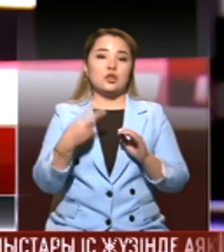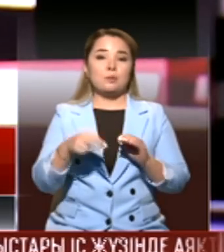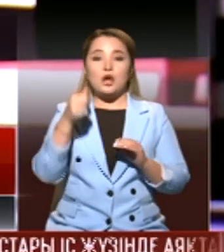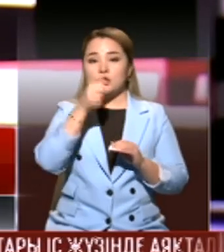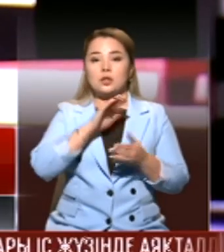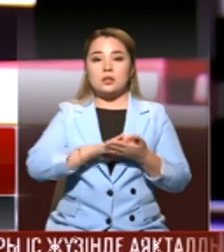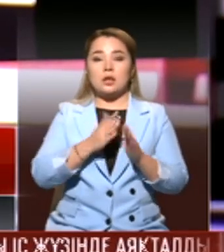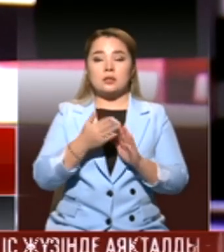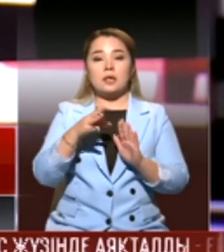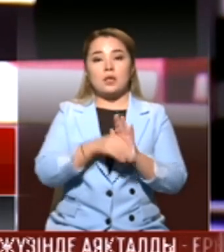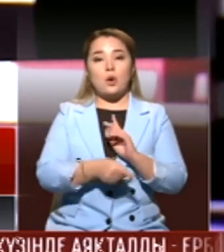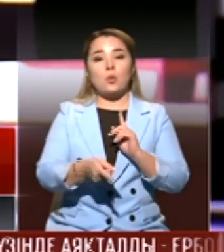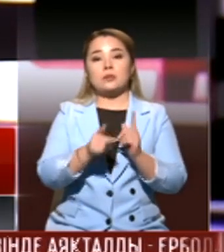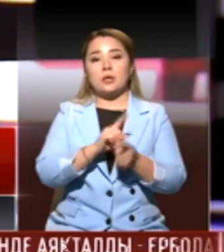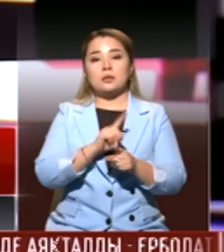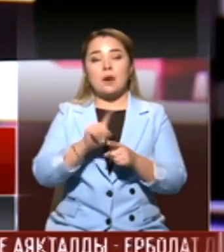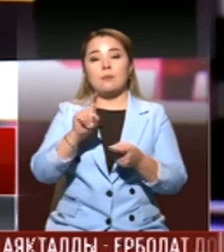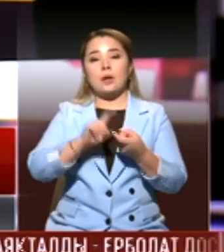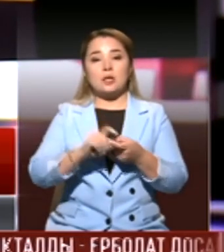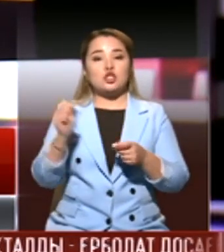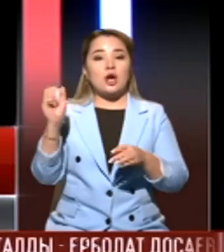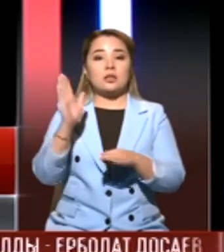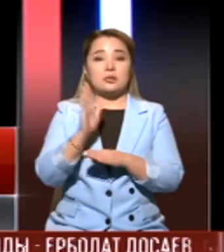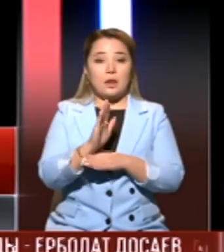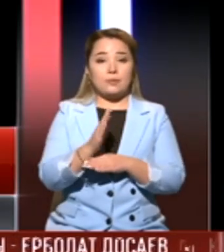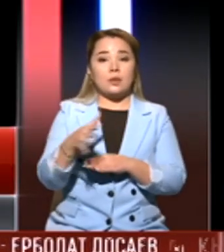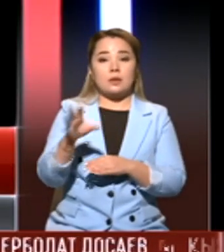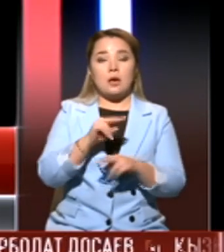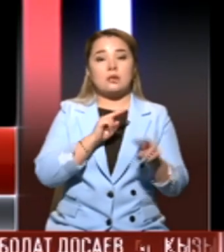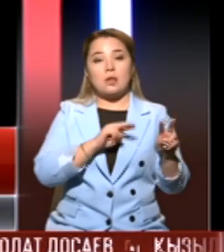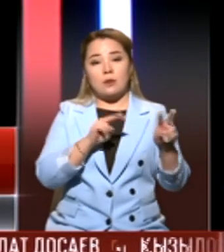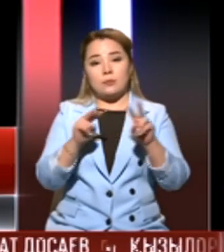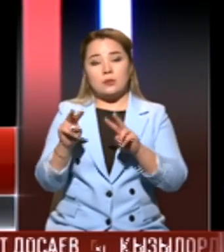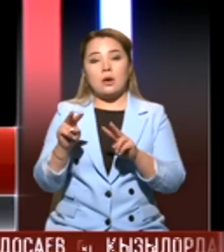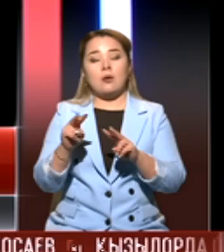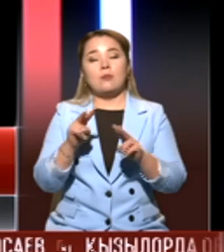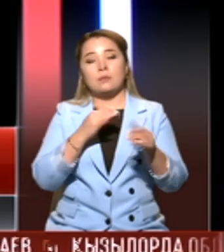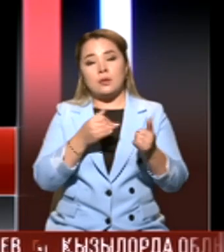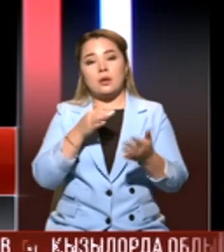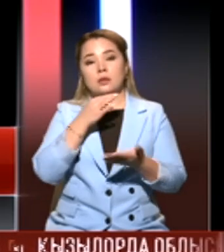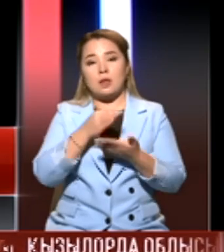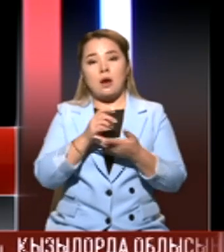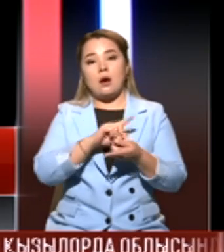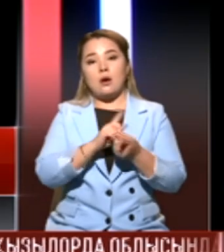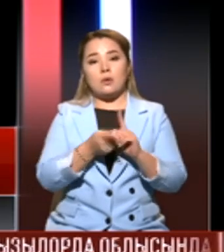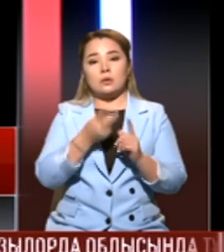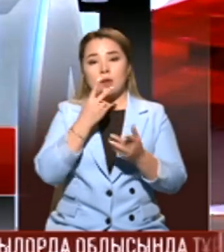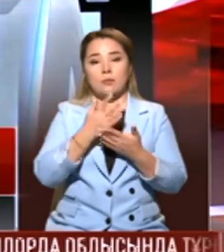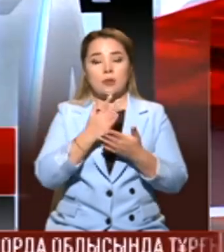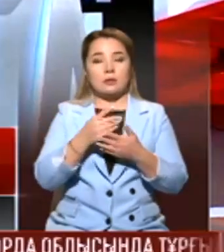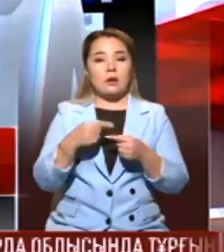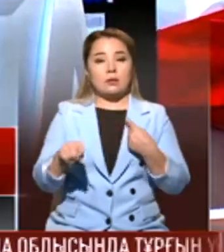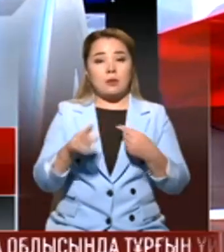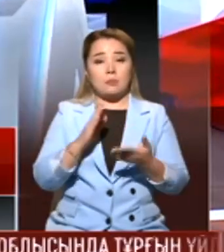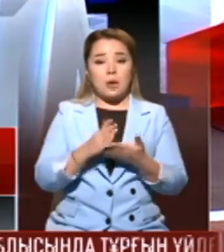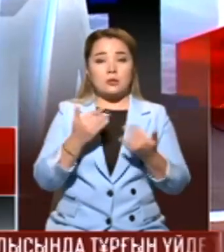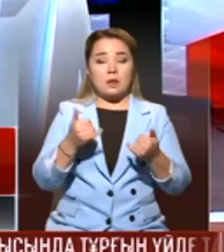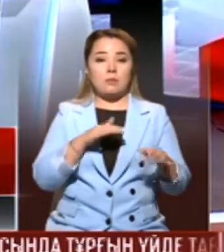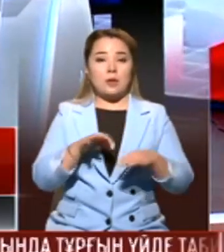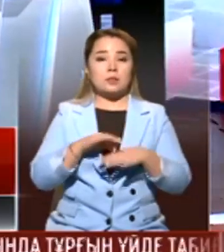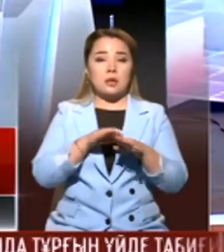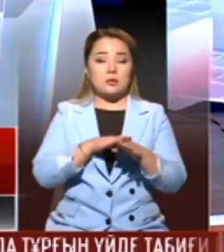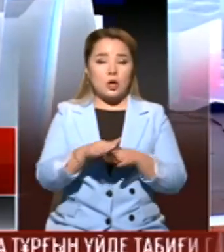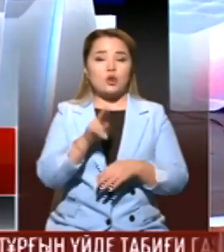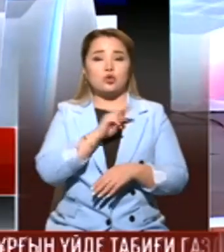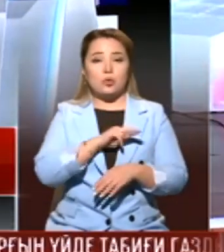2020 жылғы енгізілген өзгерістер бойынша жарғыда наблюдатель деген сөзді байқаушы деп аударған. Сол жерде ғана айырмашылыққа былай процесте